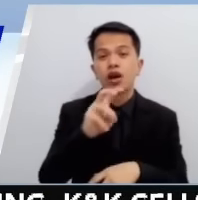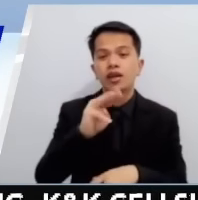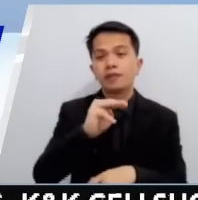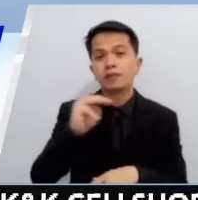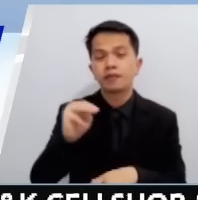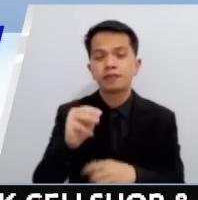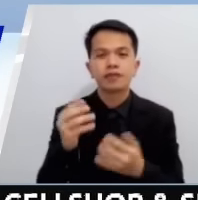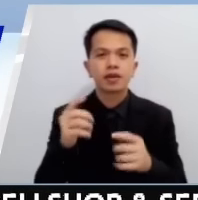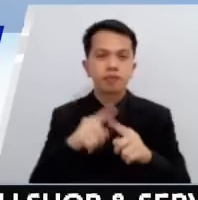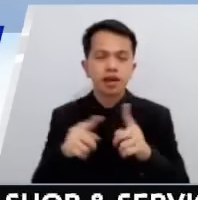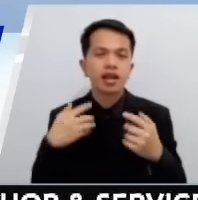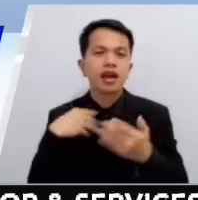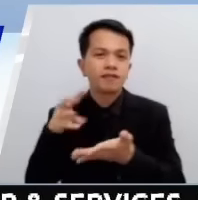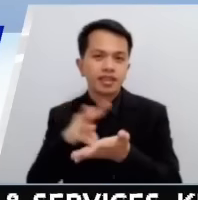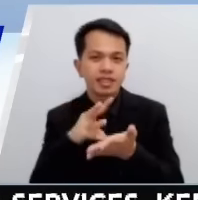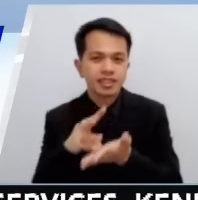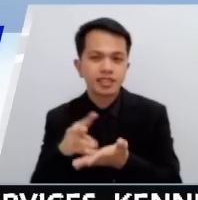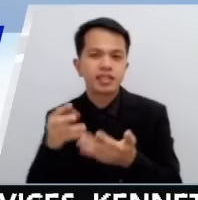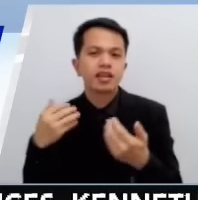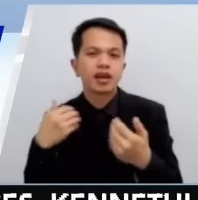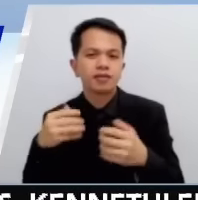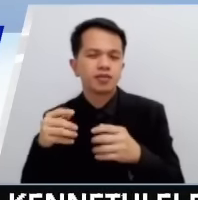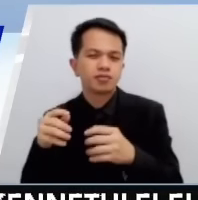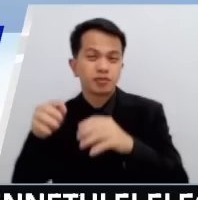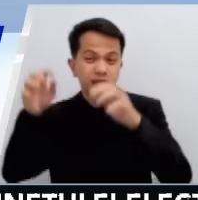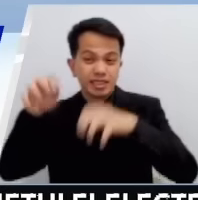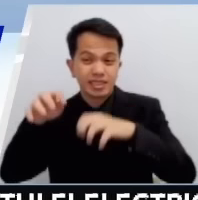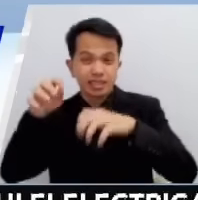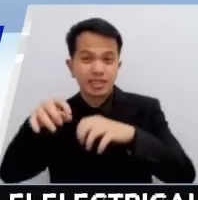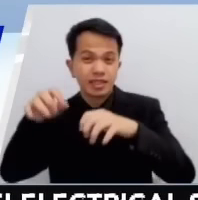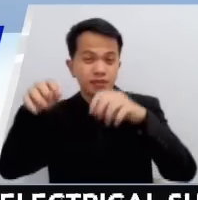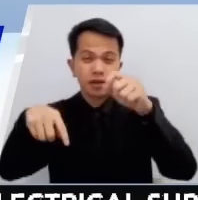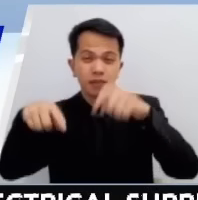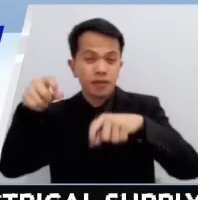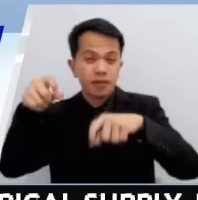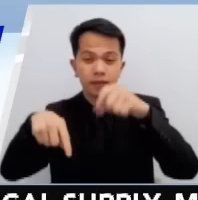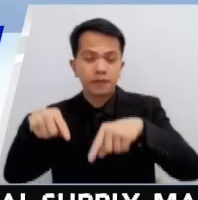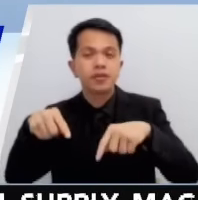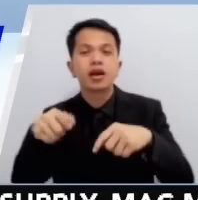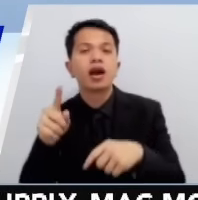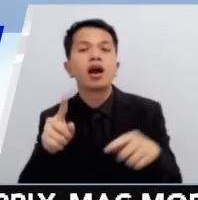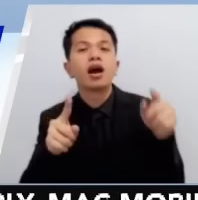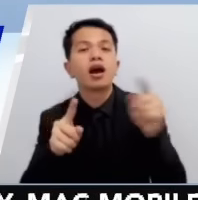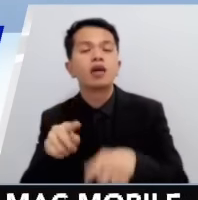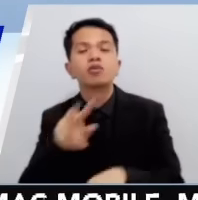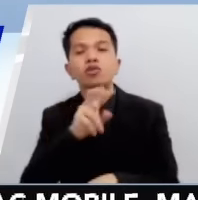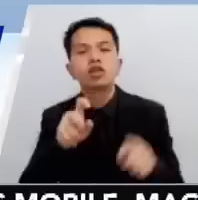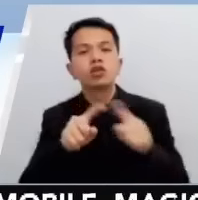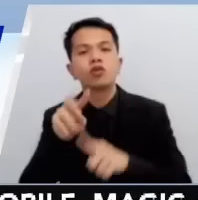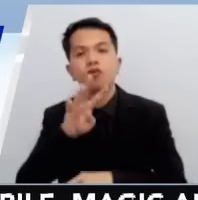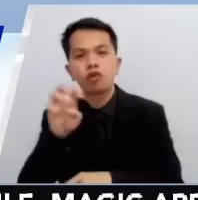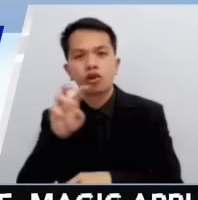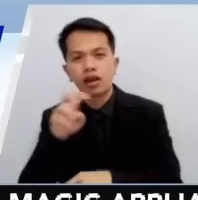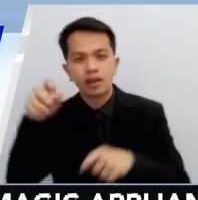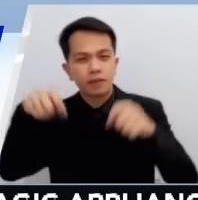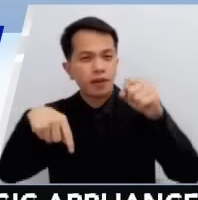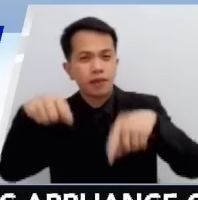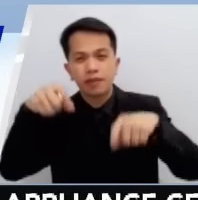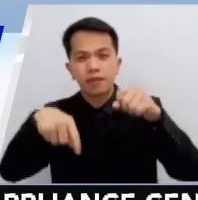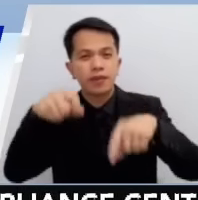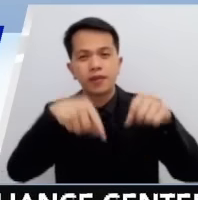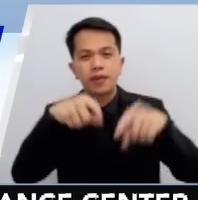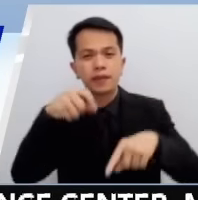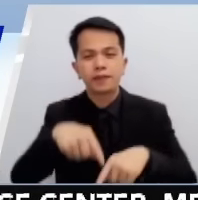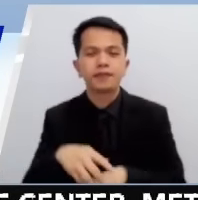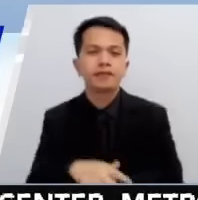tayo sa Cagayan yung mga extreme rainfall po nila ay umaabot po ng hanggang 300 to 400 po climatological record po